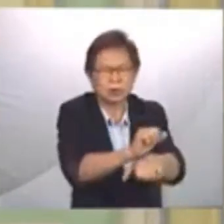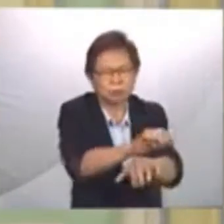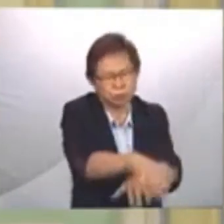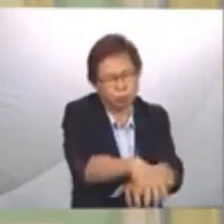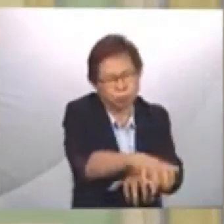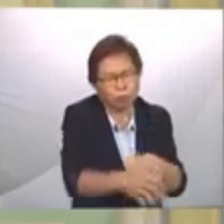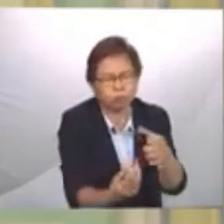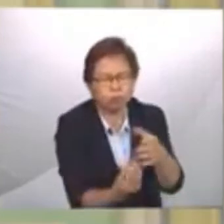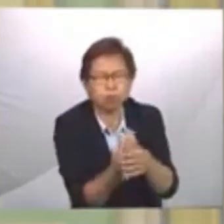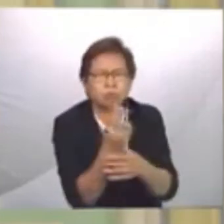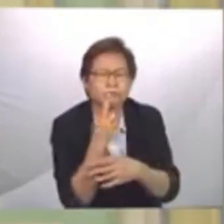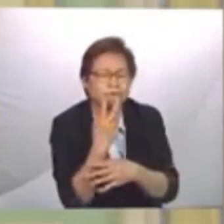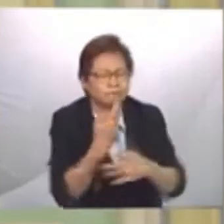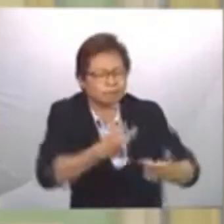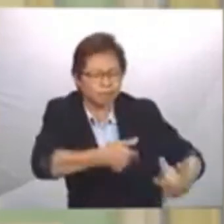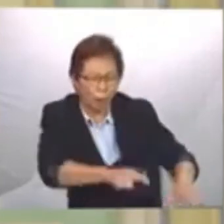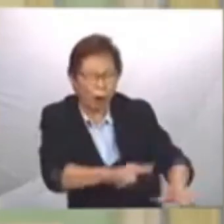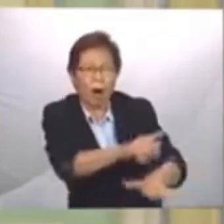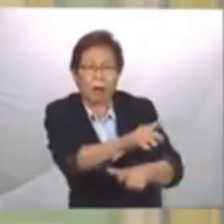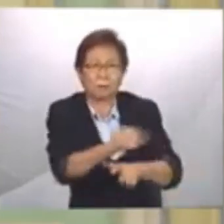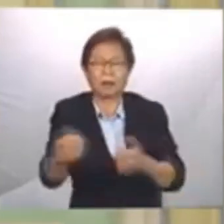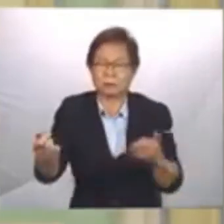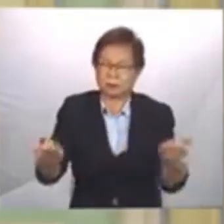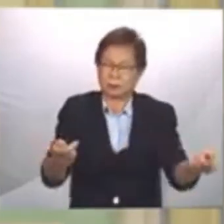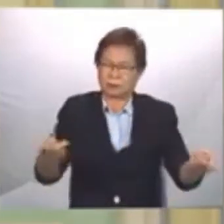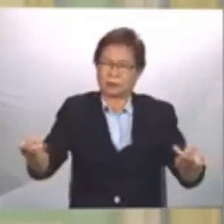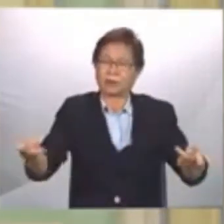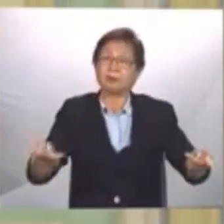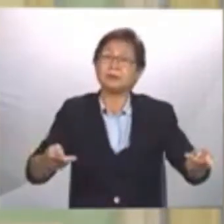mereka. Malah